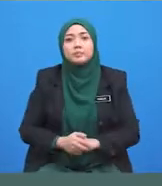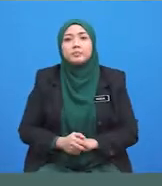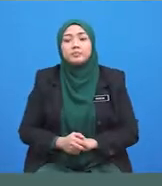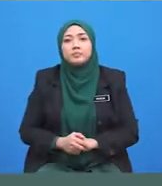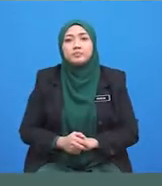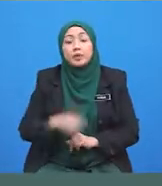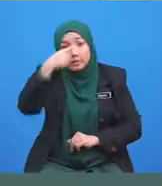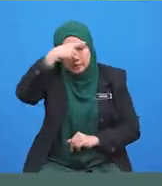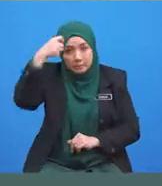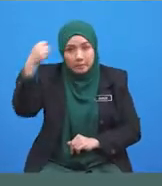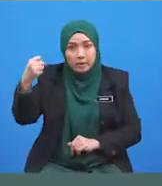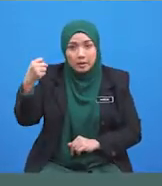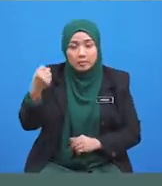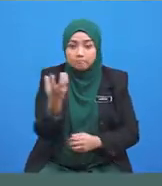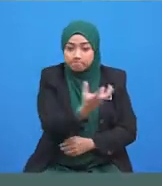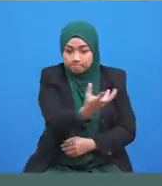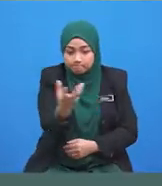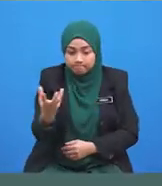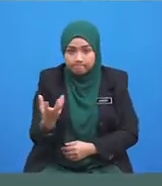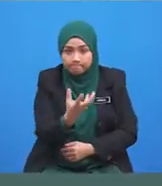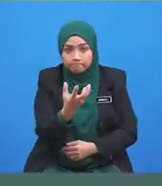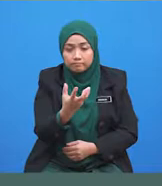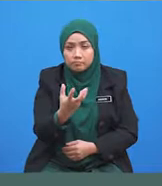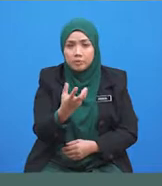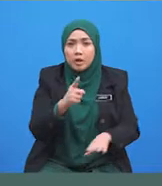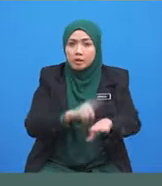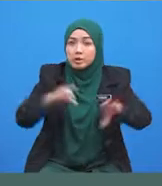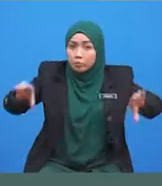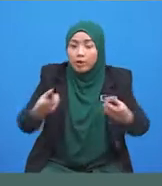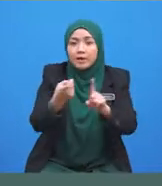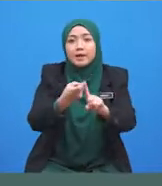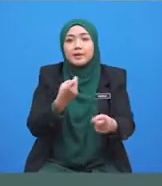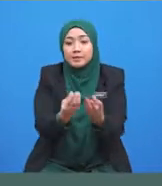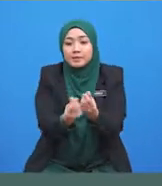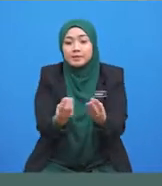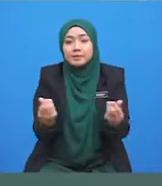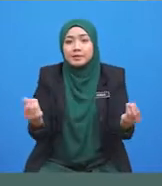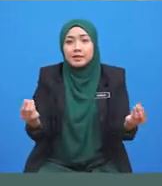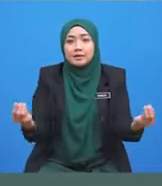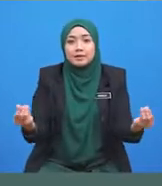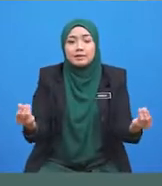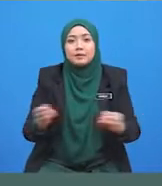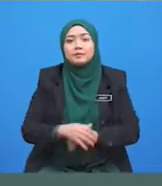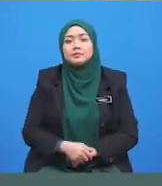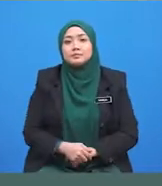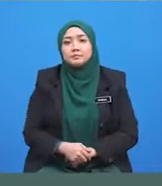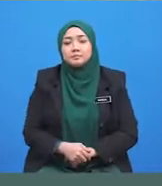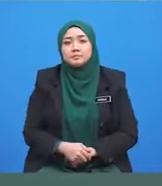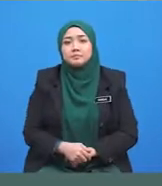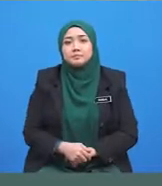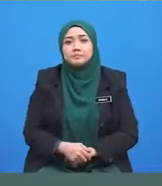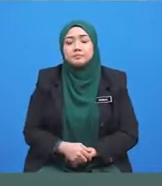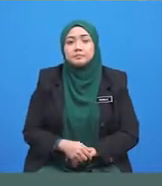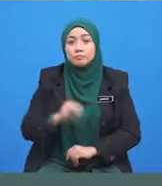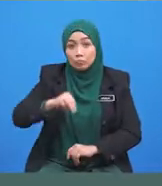Hal ini kerana tembikar sebenarnya diperbuat daripada tanah liat. Baiklah murid-murid, boleh